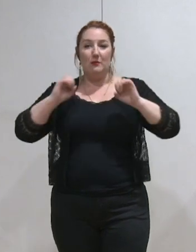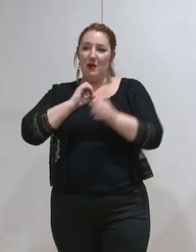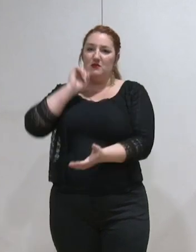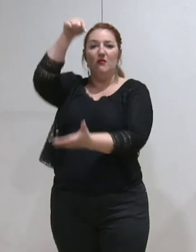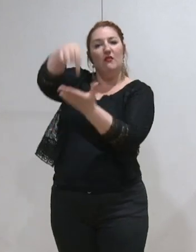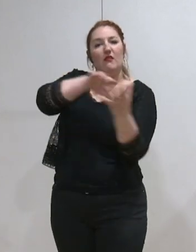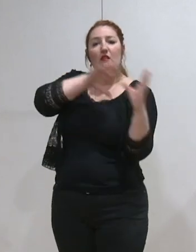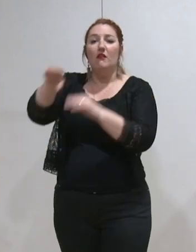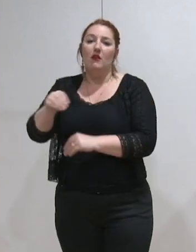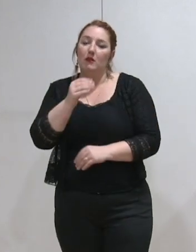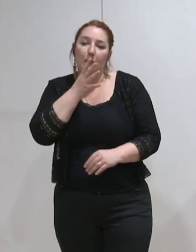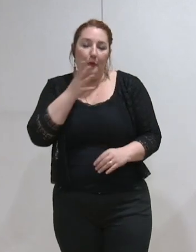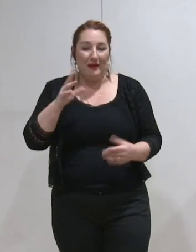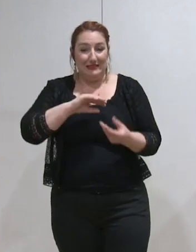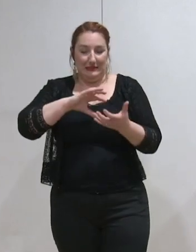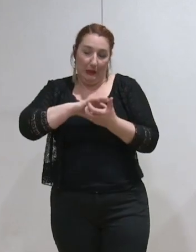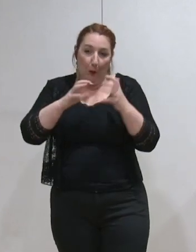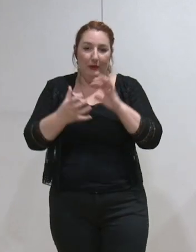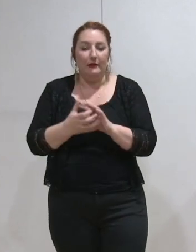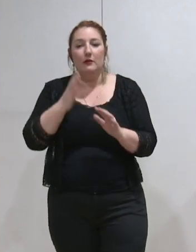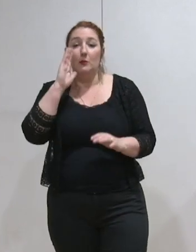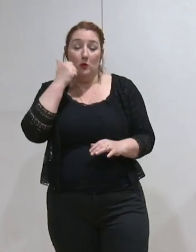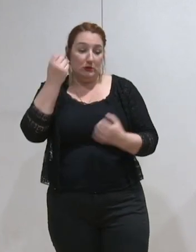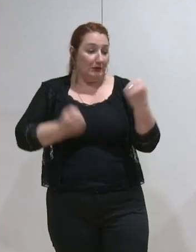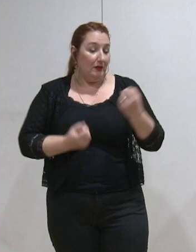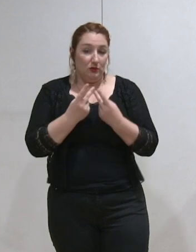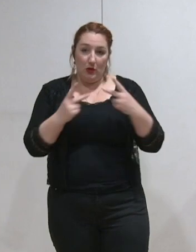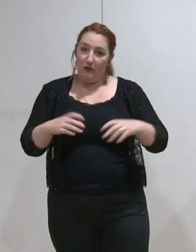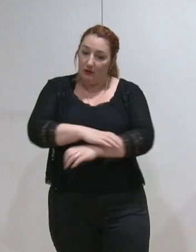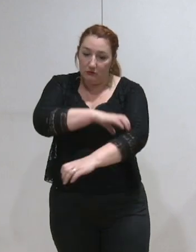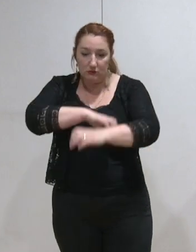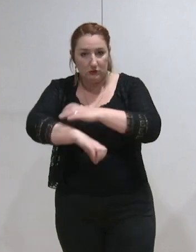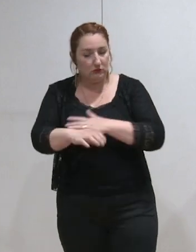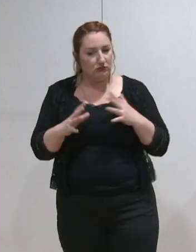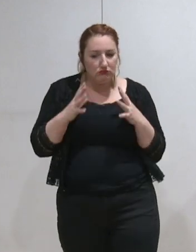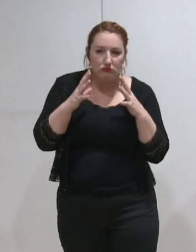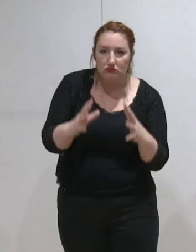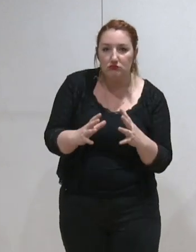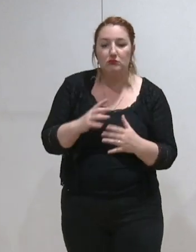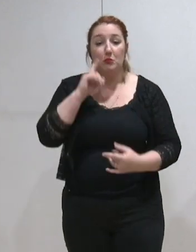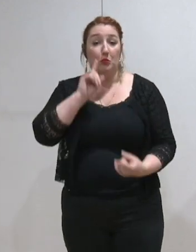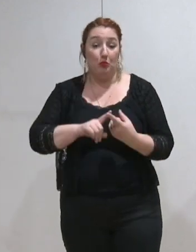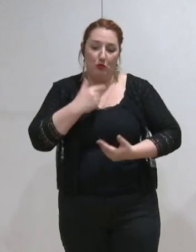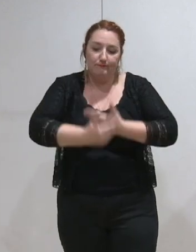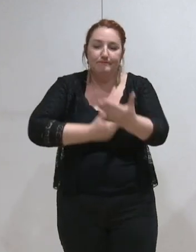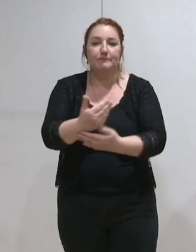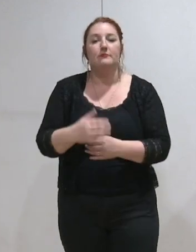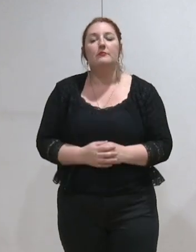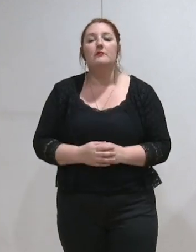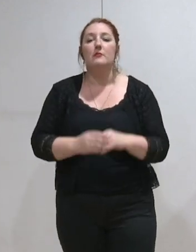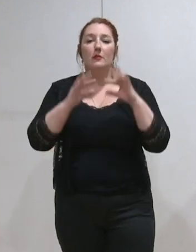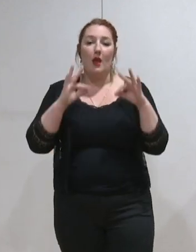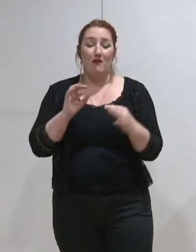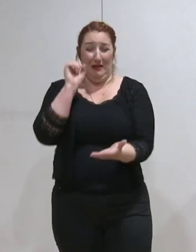mobilisation des services de la ville est totale et nous avançons dans ce domaine en ce qui concerne la MJC